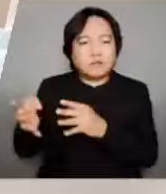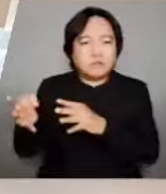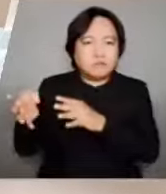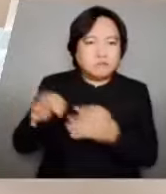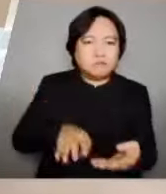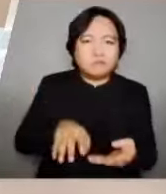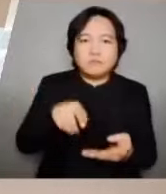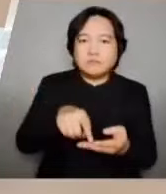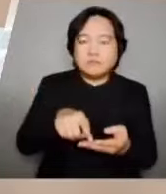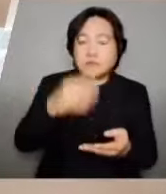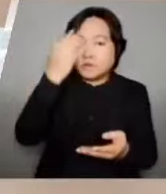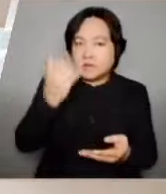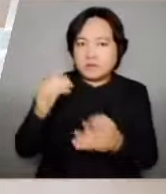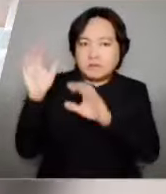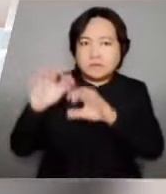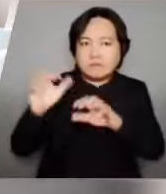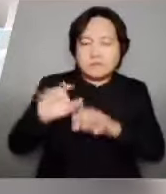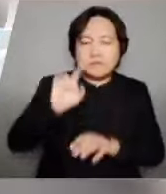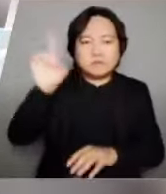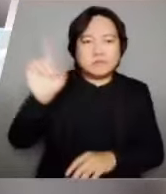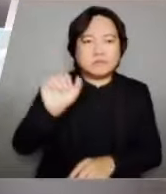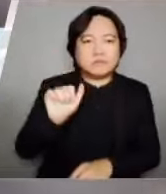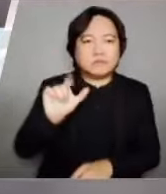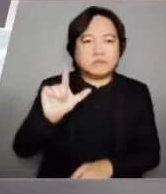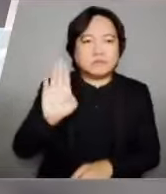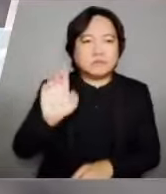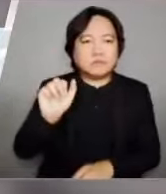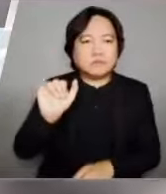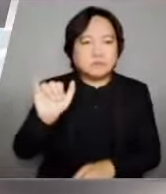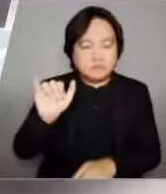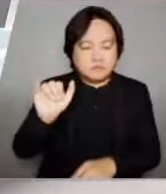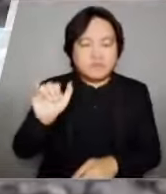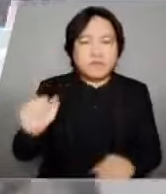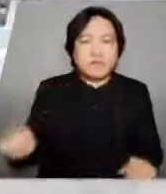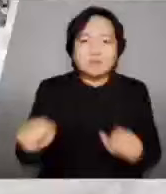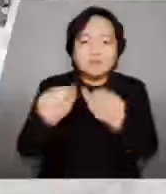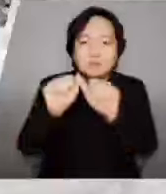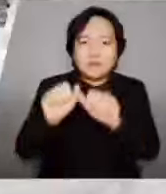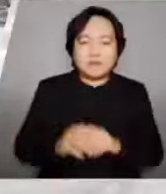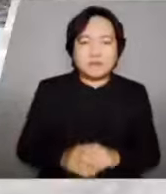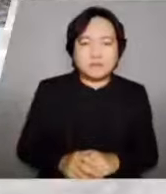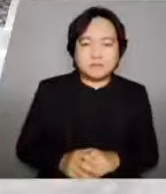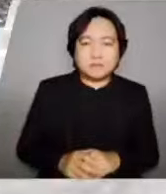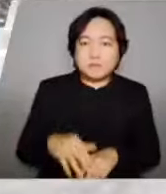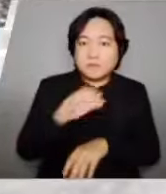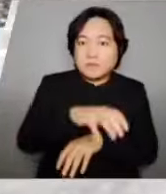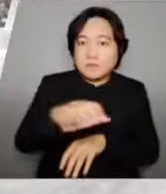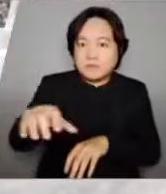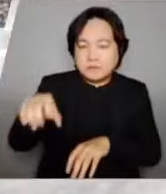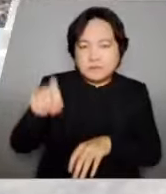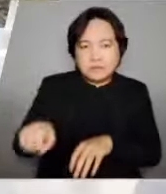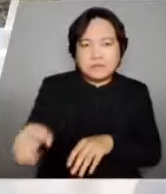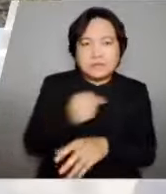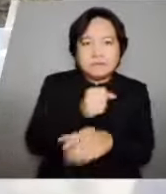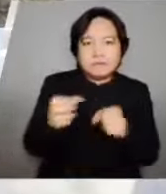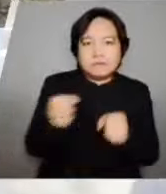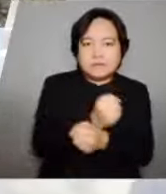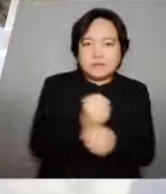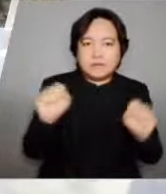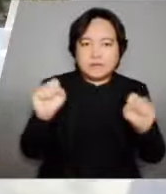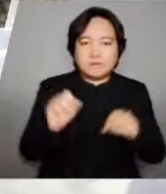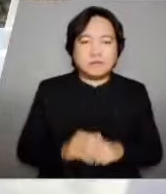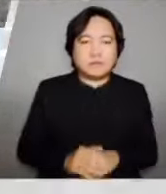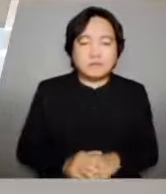ang mga otoridad sa lugar para masiguro ang kaligtasan ng mga residente. Bumigay rin ang bahagi ng isang kalsada sa bayan